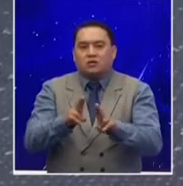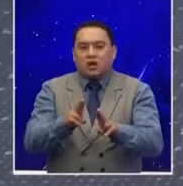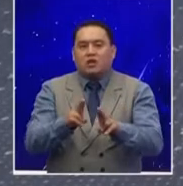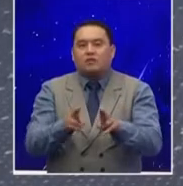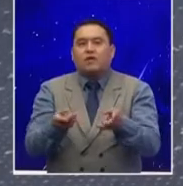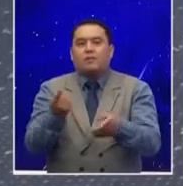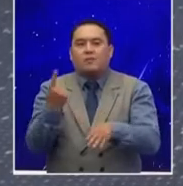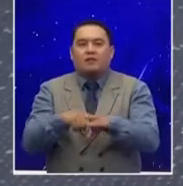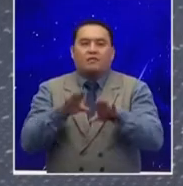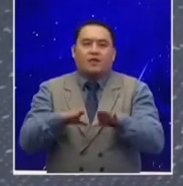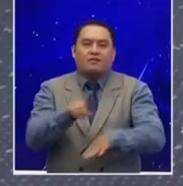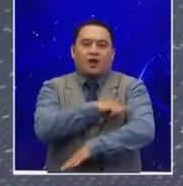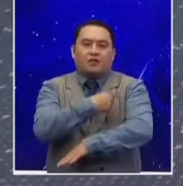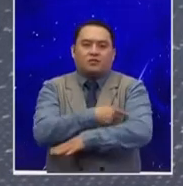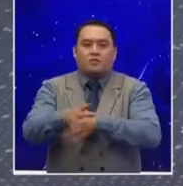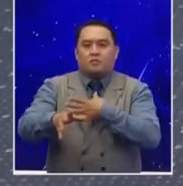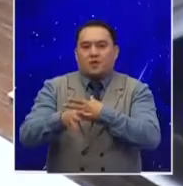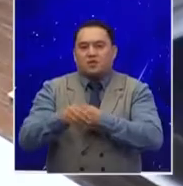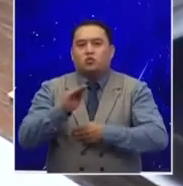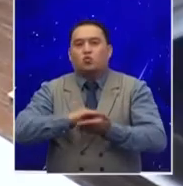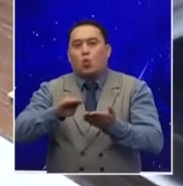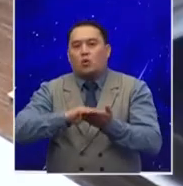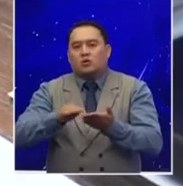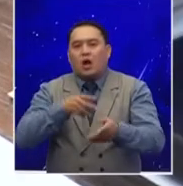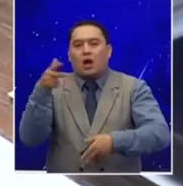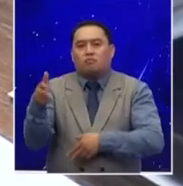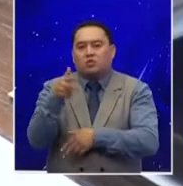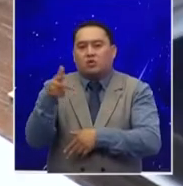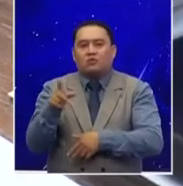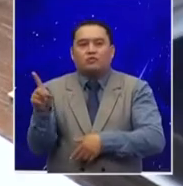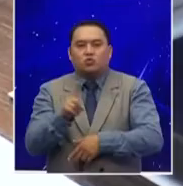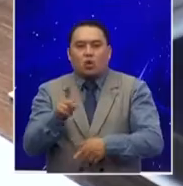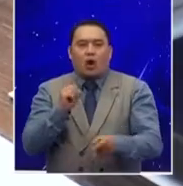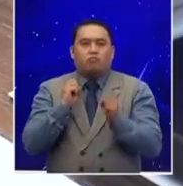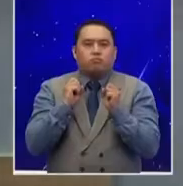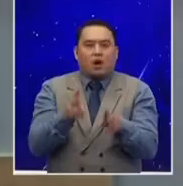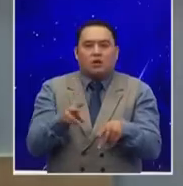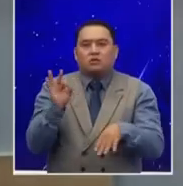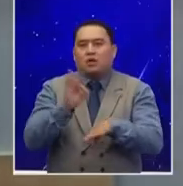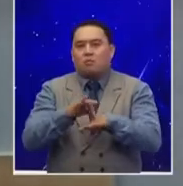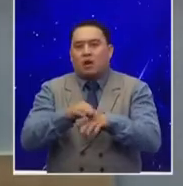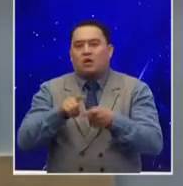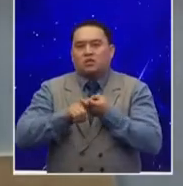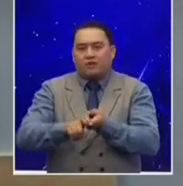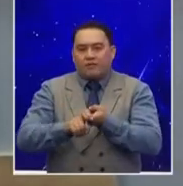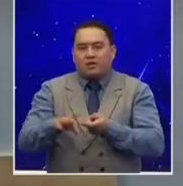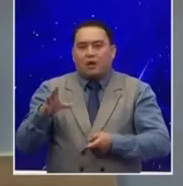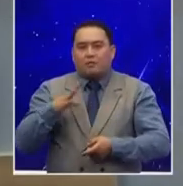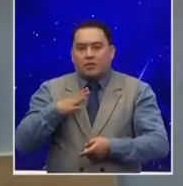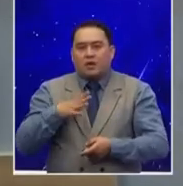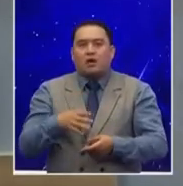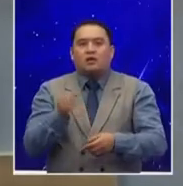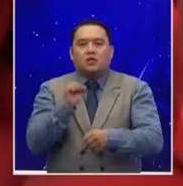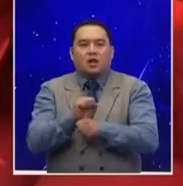передовой. Наравне с врачами и полицейскими, журналисты и операторы, невзирая на реальную опасность подхватить смертоносную болезнь, ни на миг